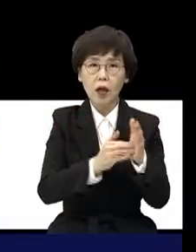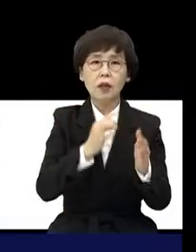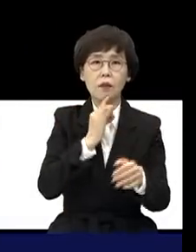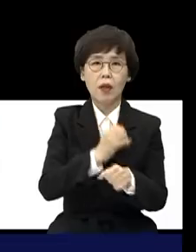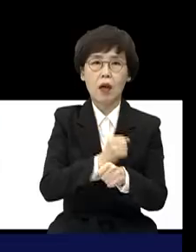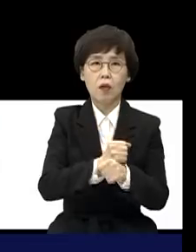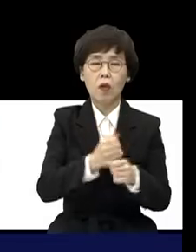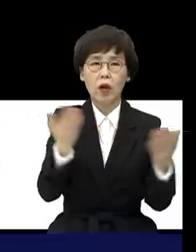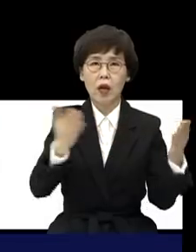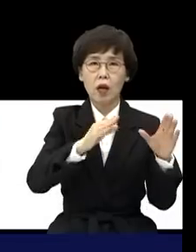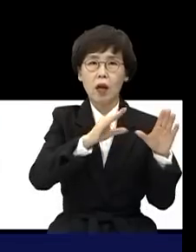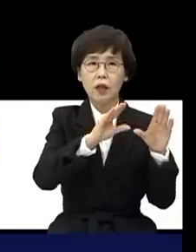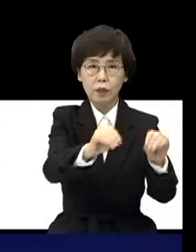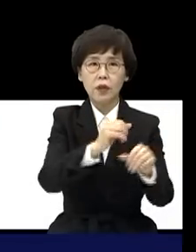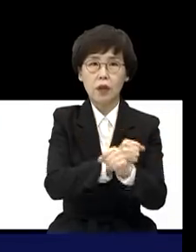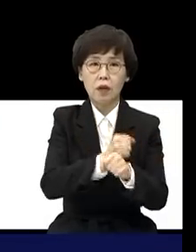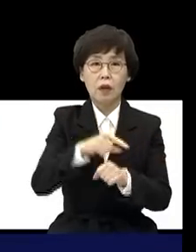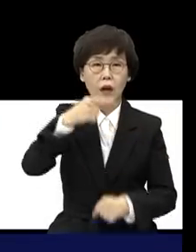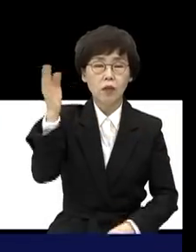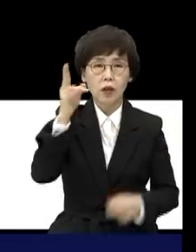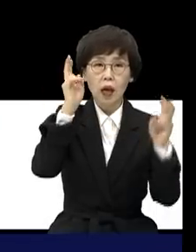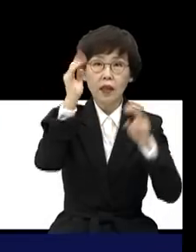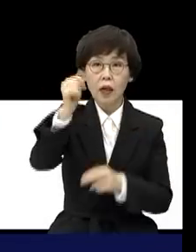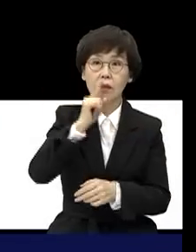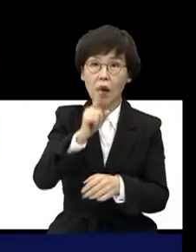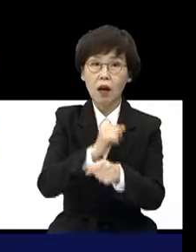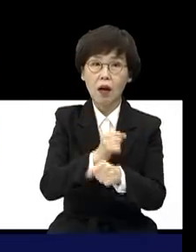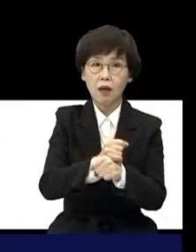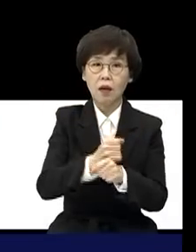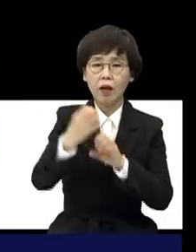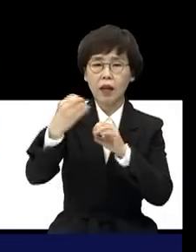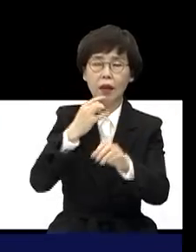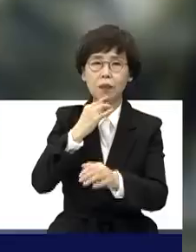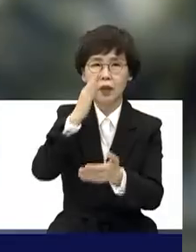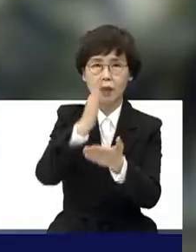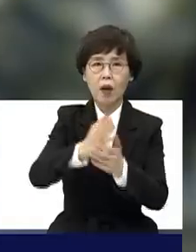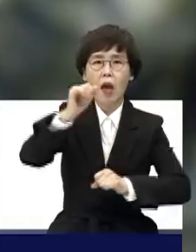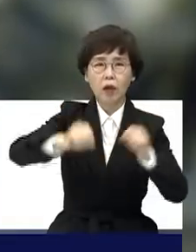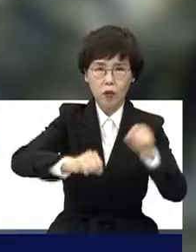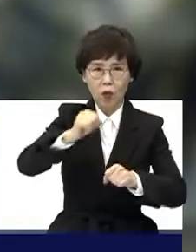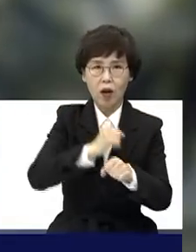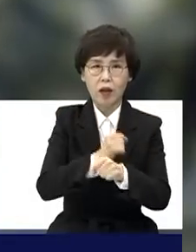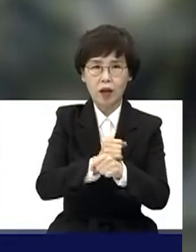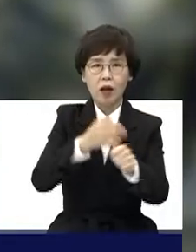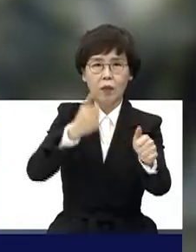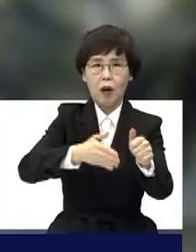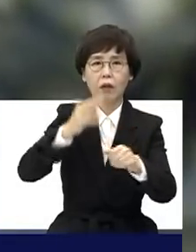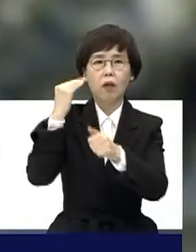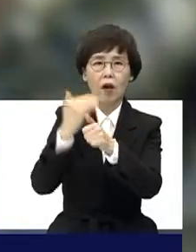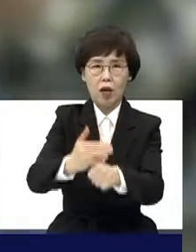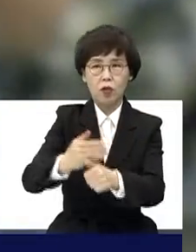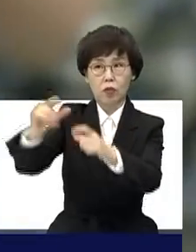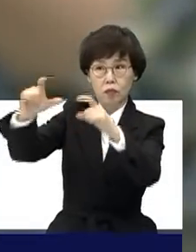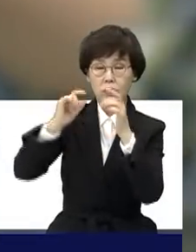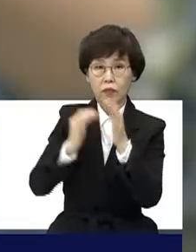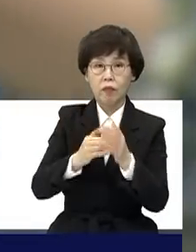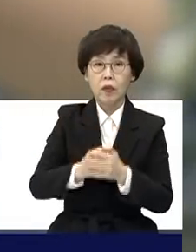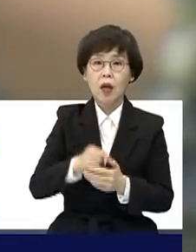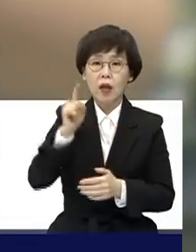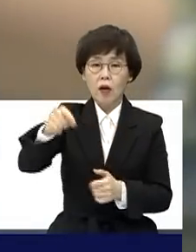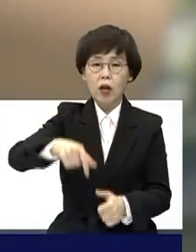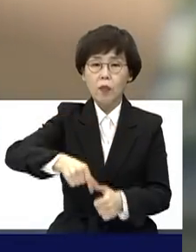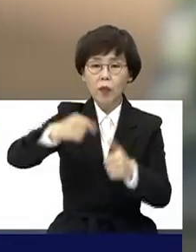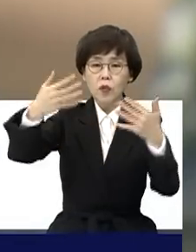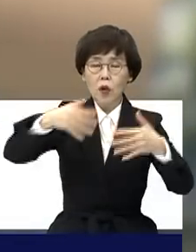다음부터는 사장이 말하면 말대답만 하지 말고 행동으로 옮기시길 바란다고 해고를 통보했습니다. 이 편의점 채용 요강을